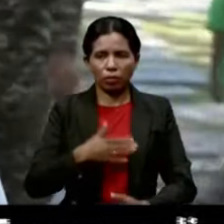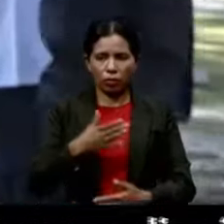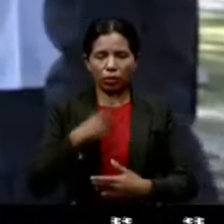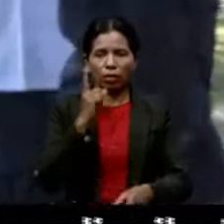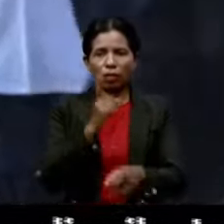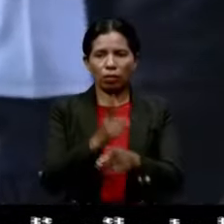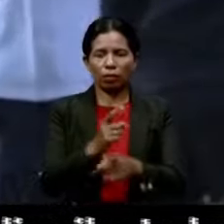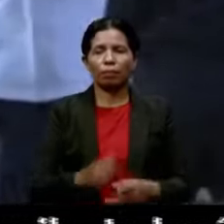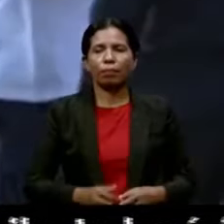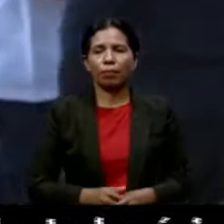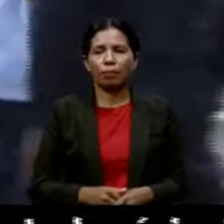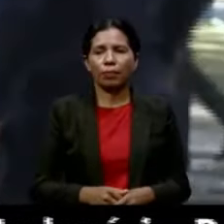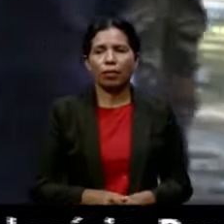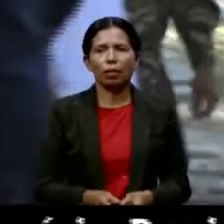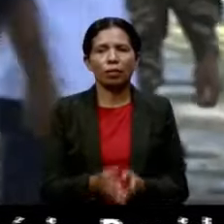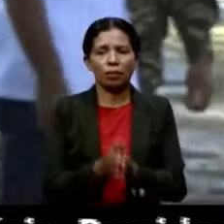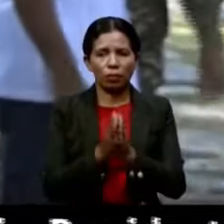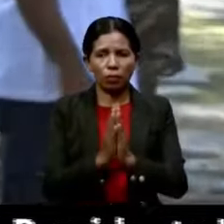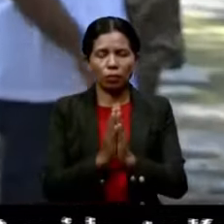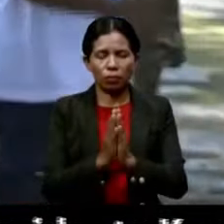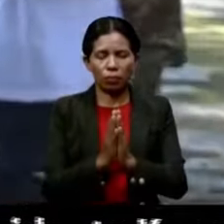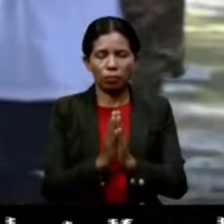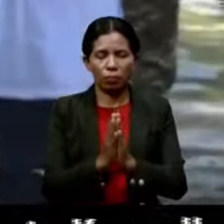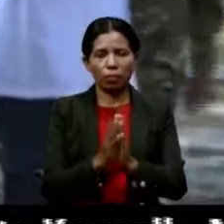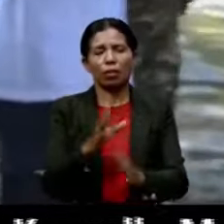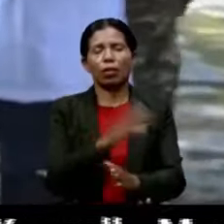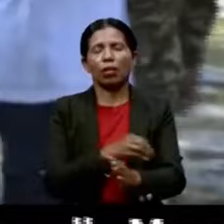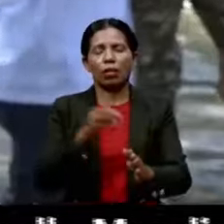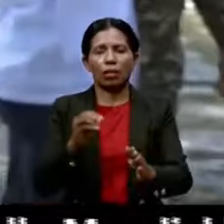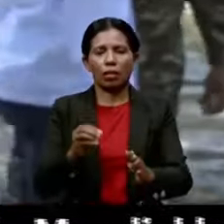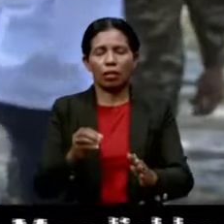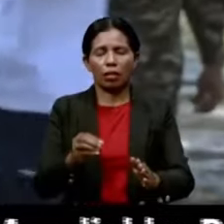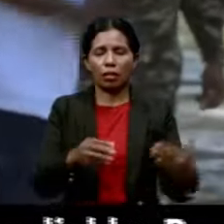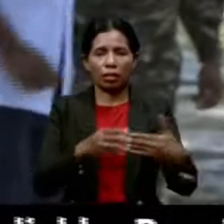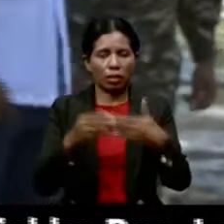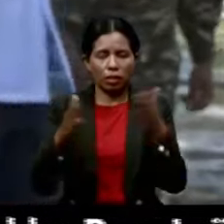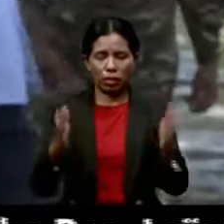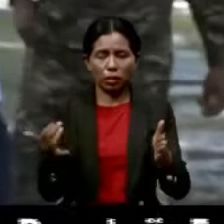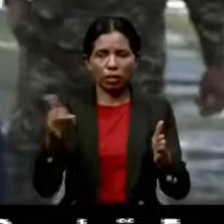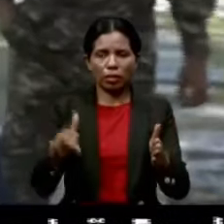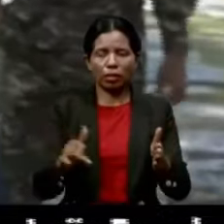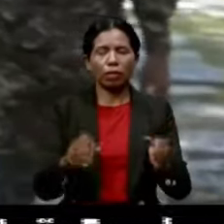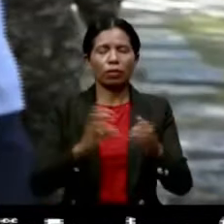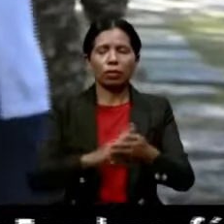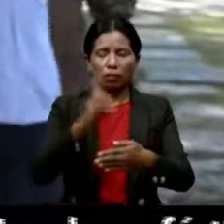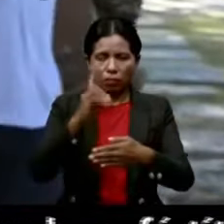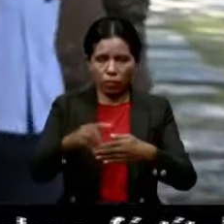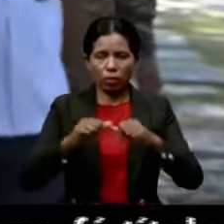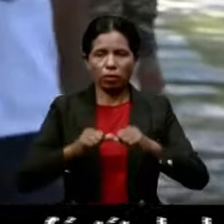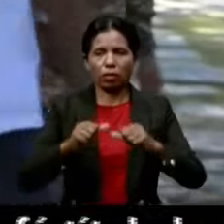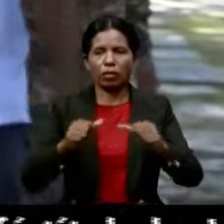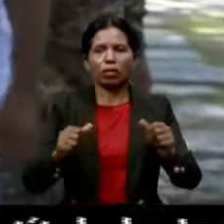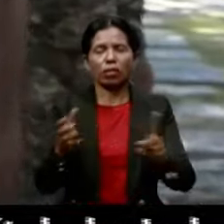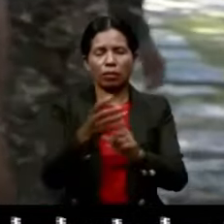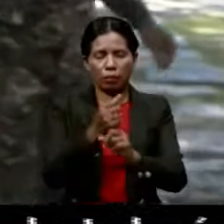tebes. Usuba nai ulun sira unsa atu desenvolvimento ne lao